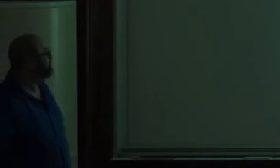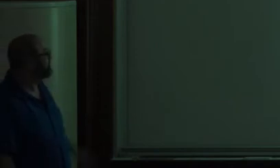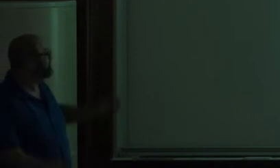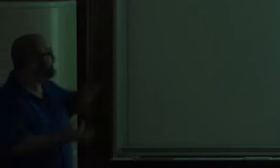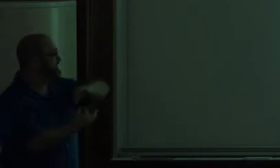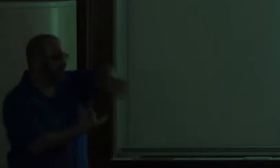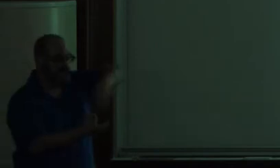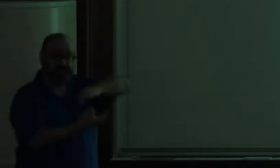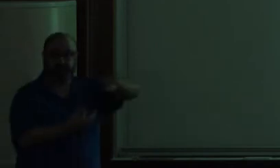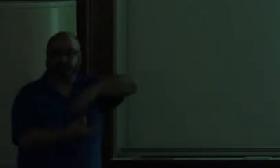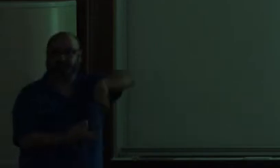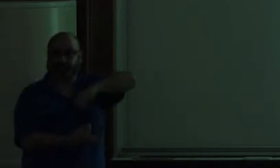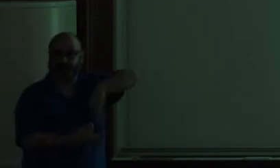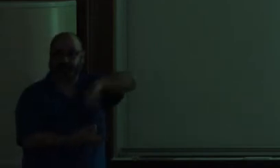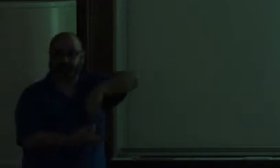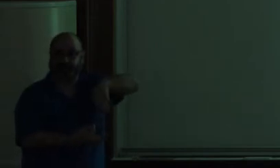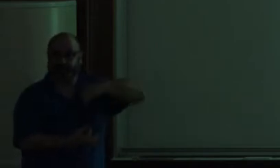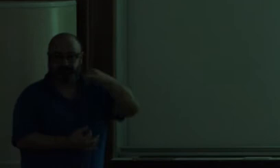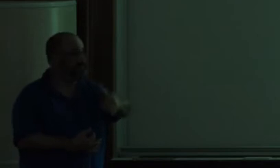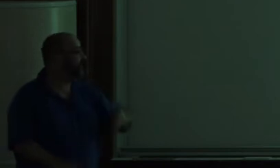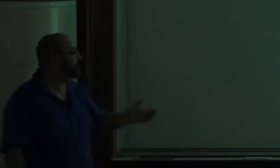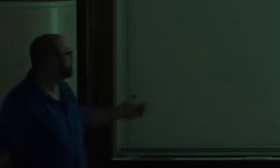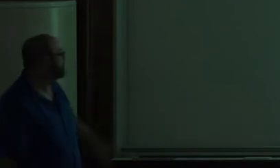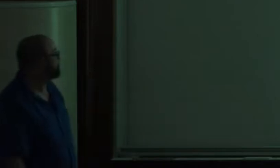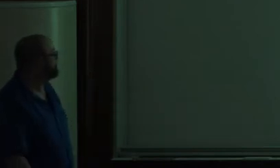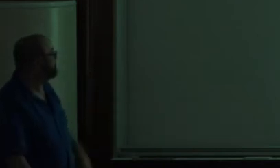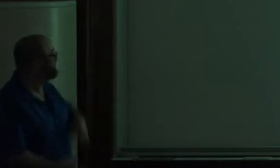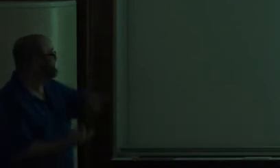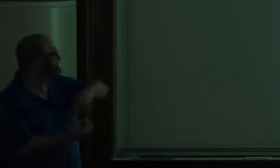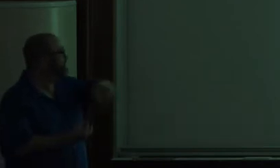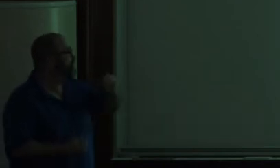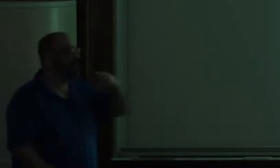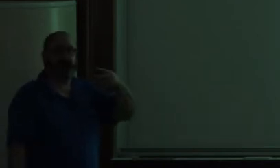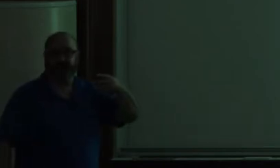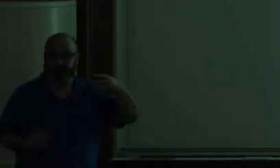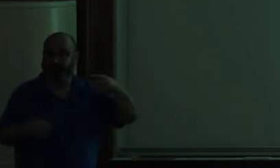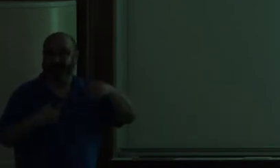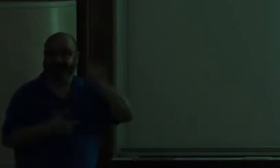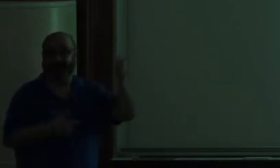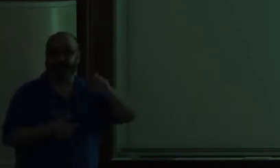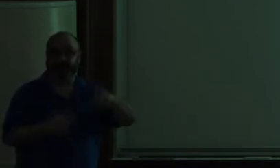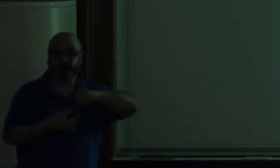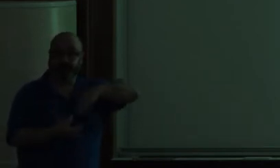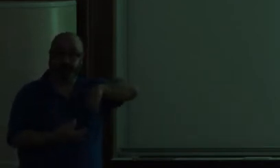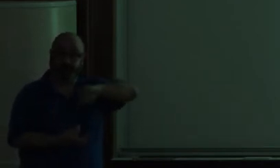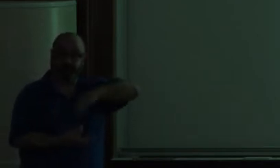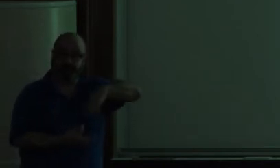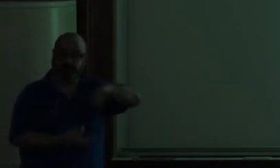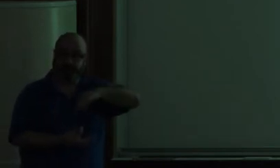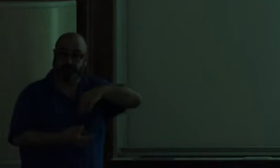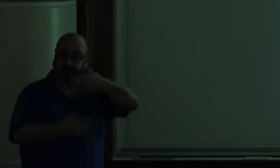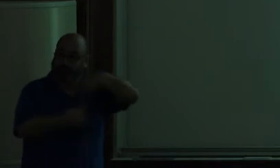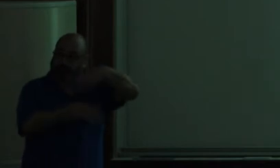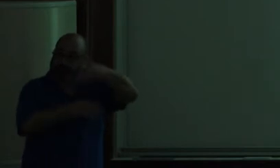il permet de tourner à l'infini sur mon itérable. On tourne encore et encore. Bon, j'en ai fait que 4 parce que si jamais je fais une boucle fort là-dessus, ça me fait une boucle infinie et ça tue ma